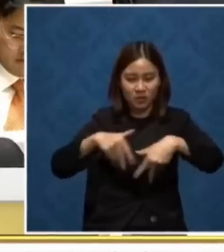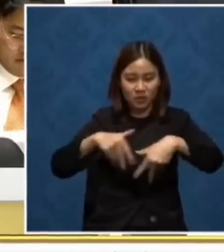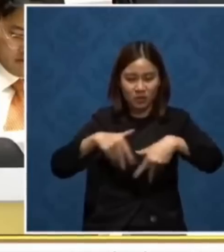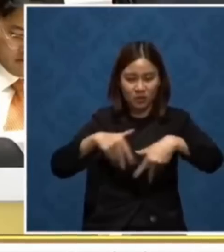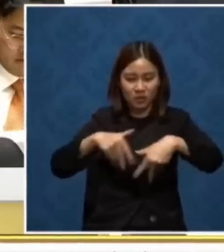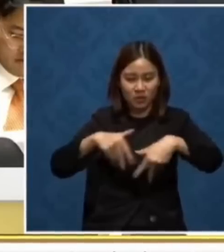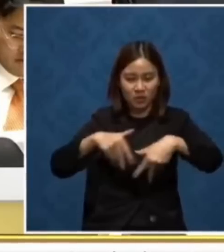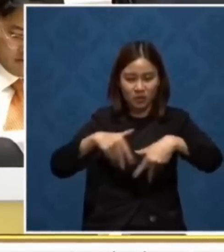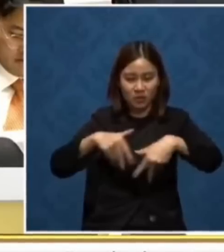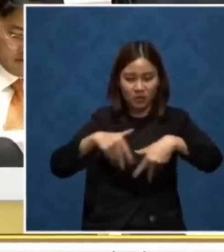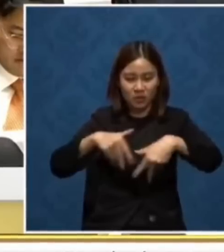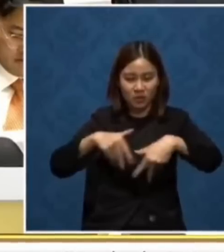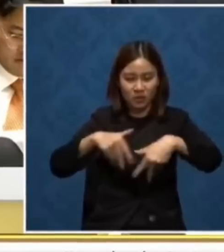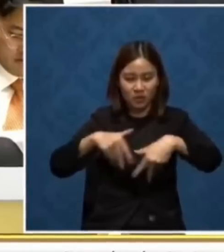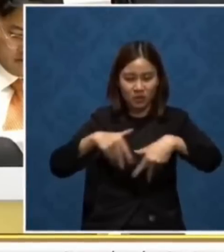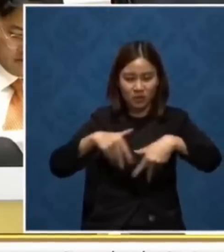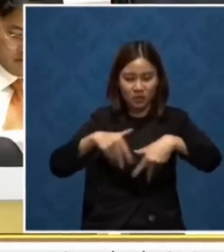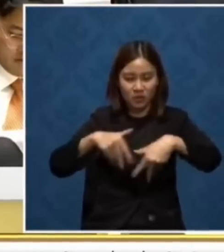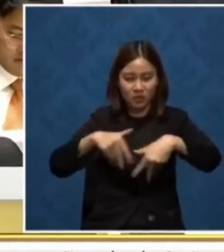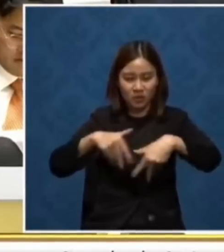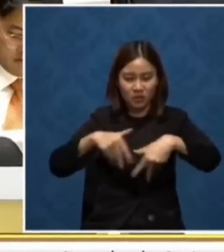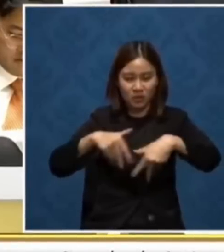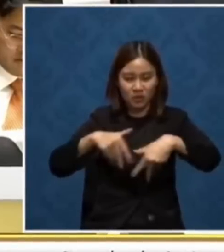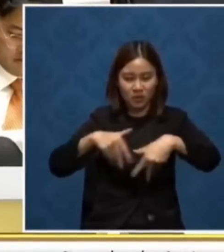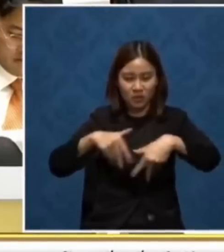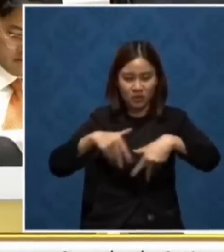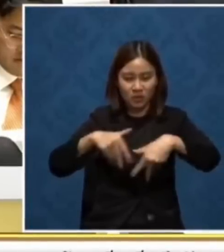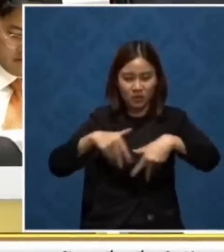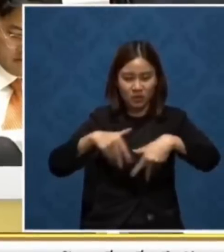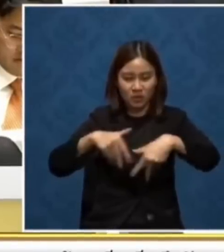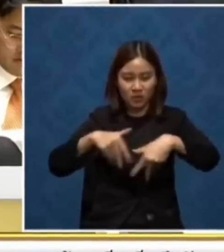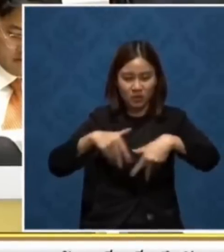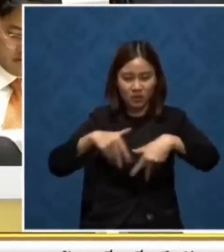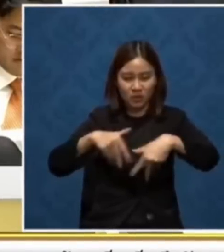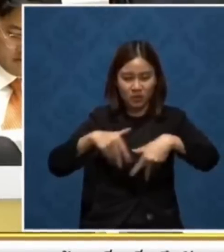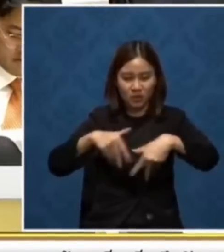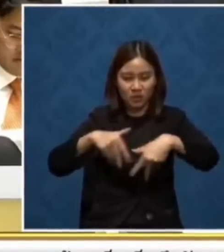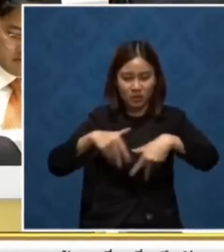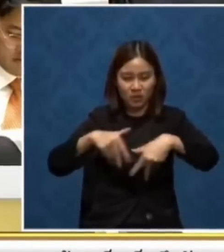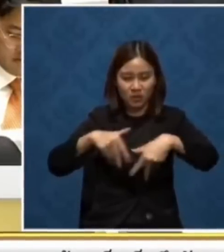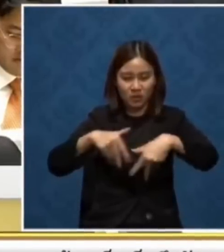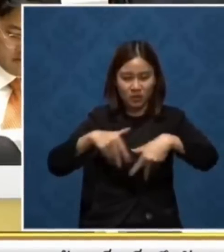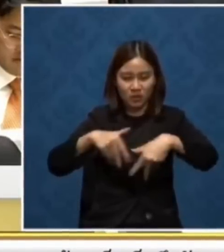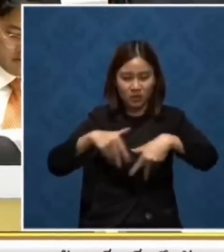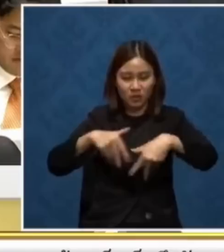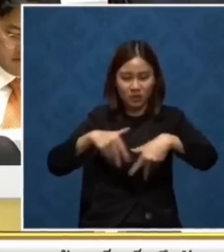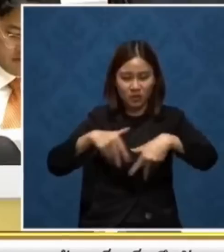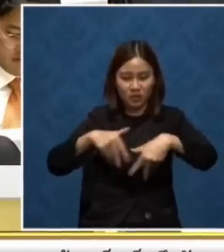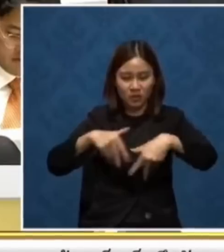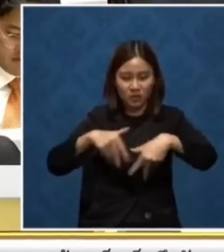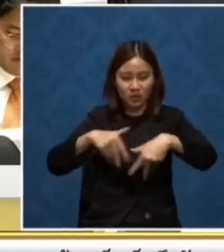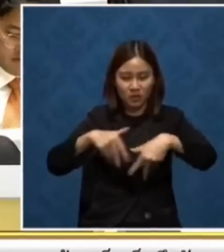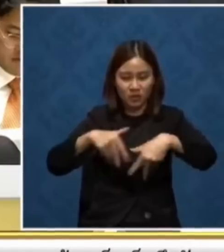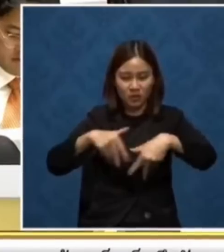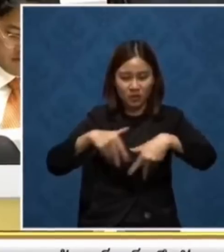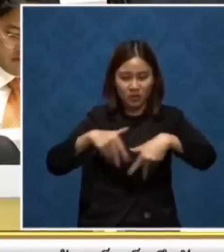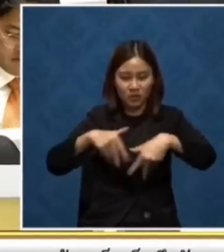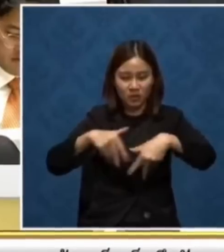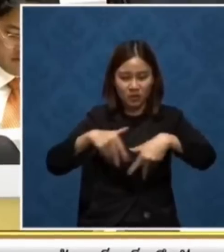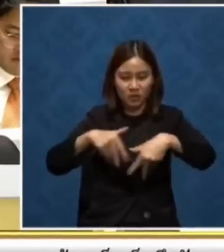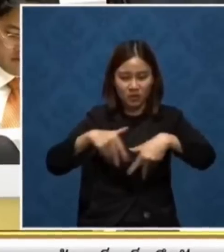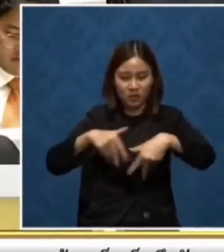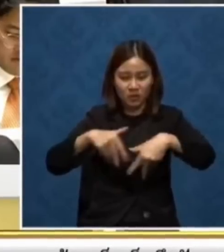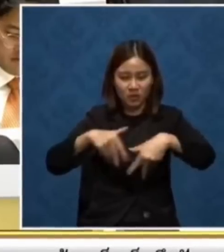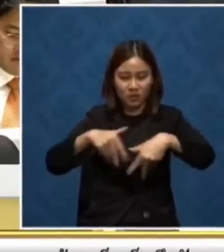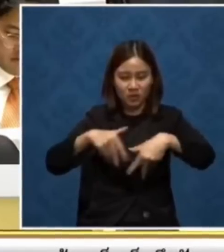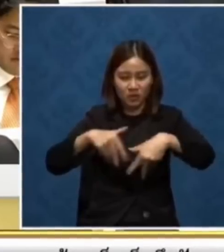งที่ประชาชนต้องการมากกว่าแพงหรือถูกมากกว่าแพงหรือถูกคือความเป็นธรรมท่านประธานครับลองคิดดูครับผมคิดว่า